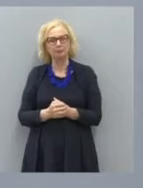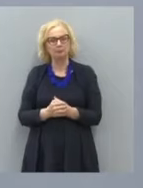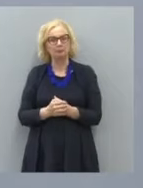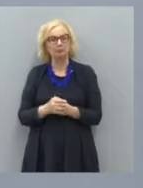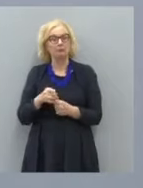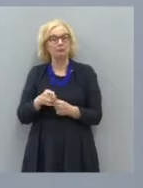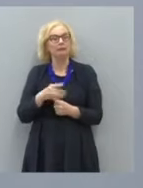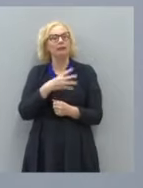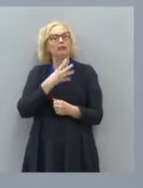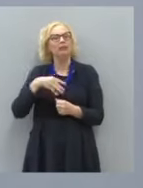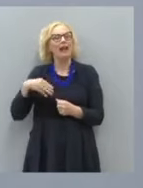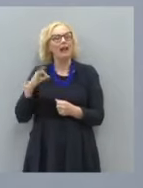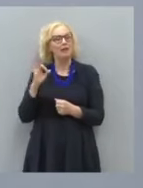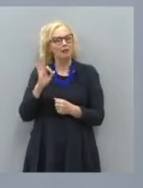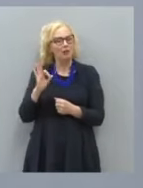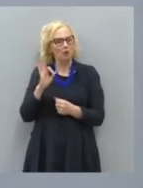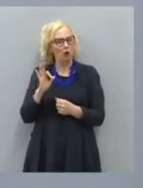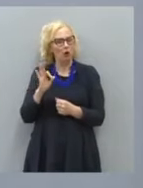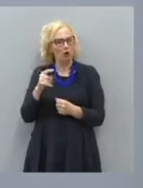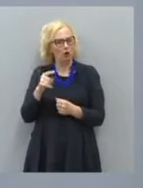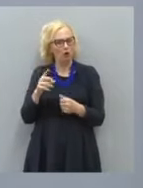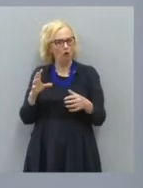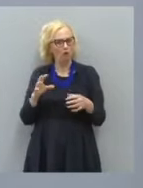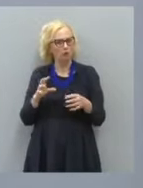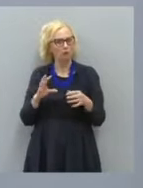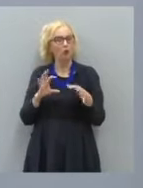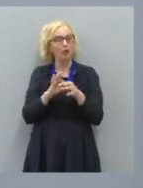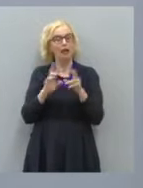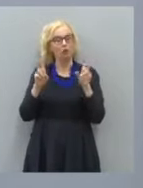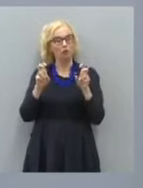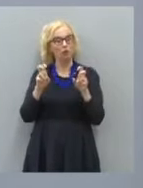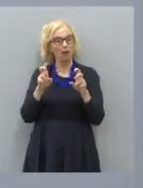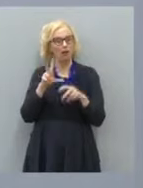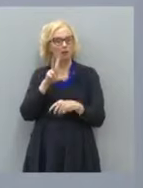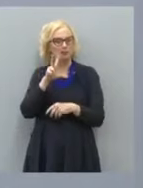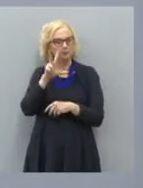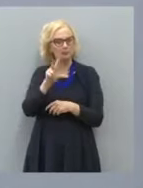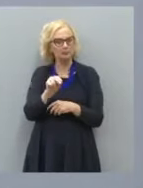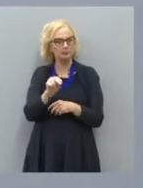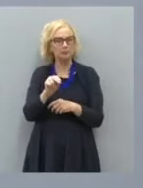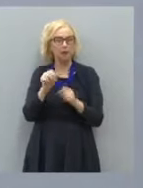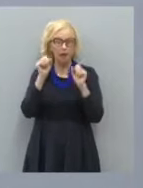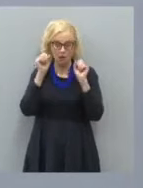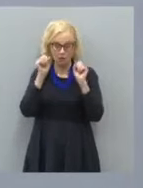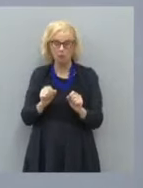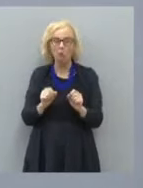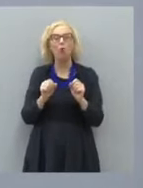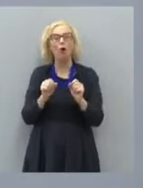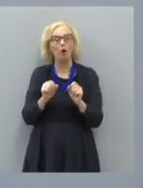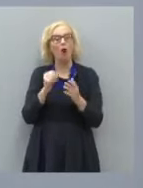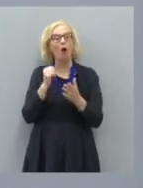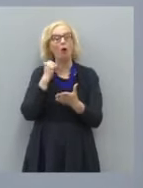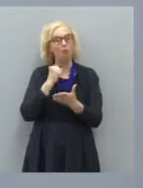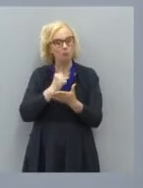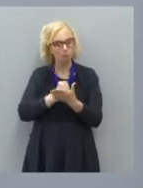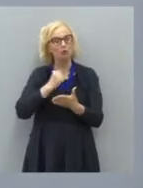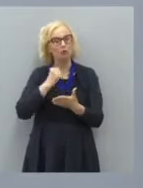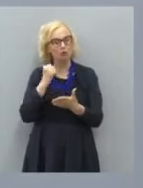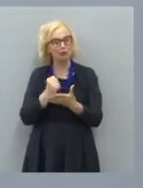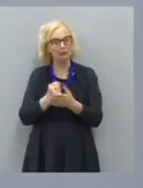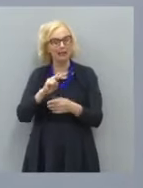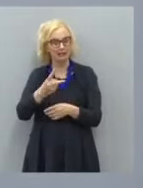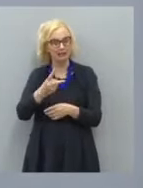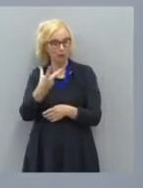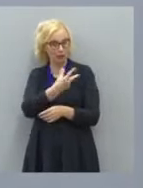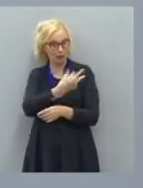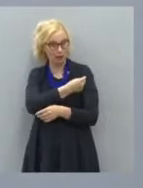generale figliola detto che si può aprire la possibilità di fare la seconda vaccinazione nelle dosi